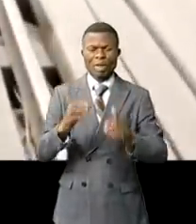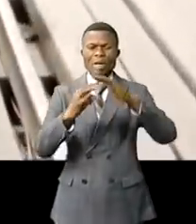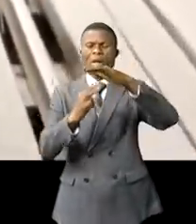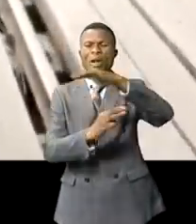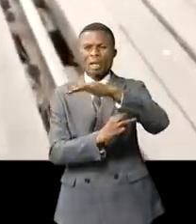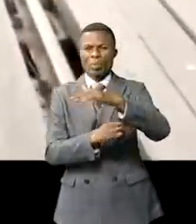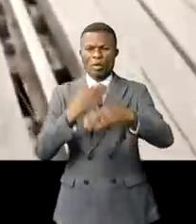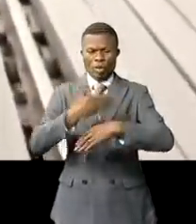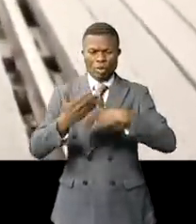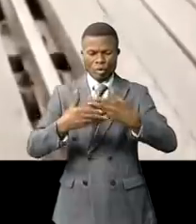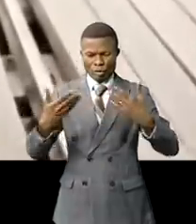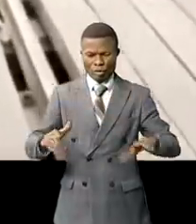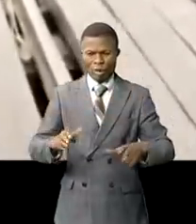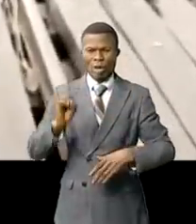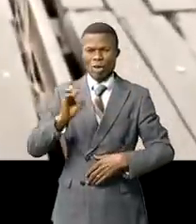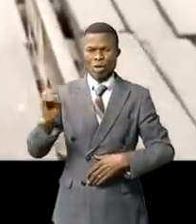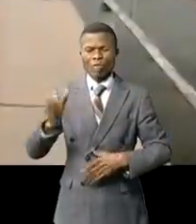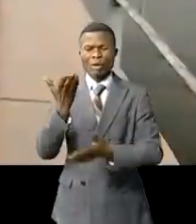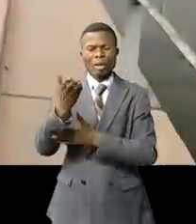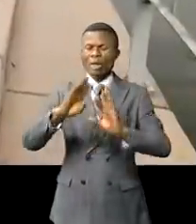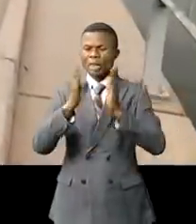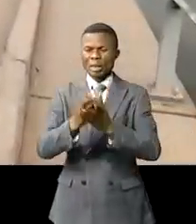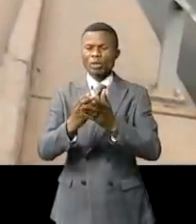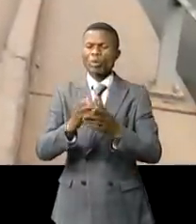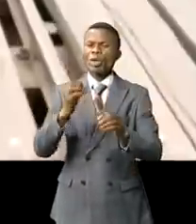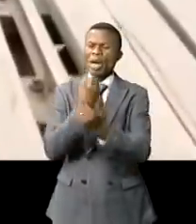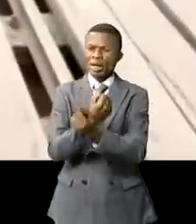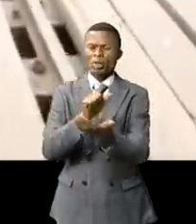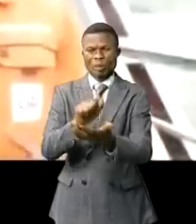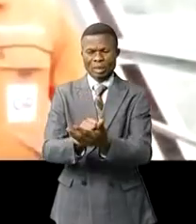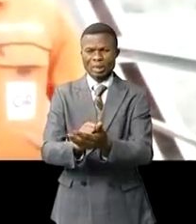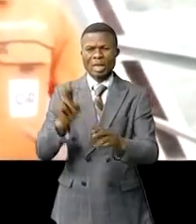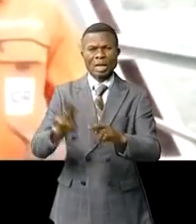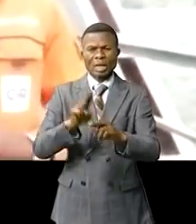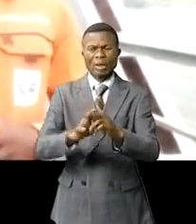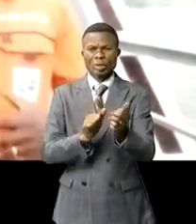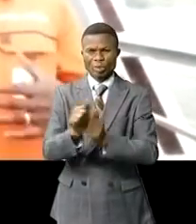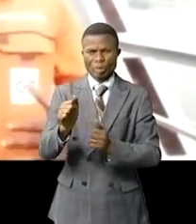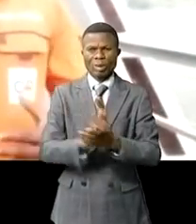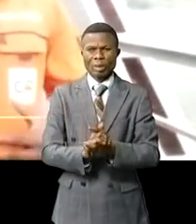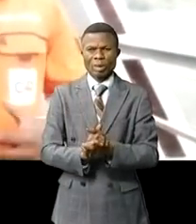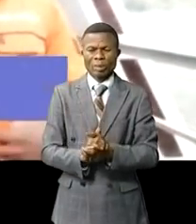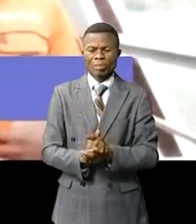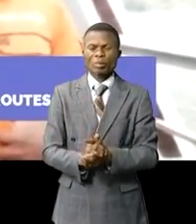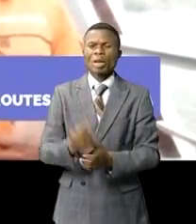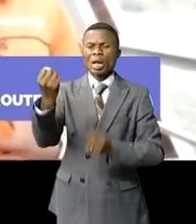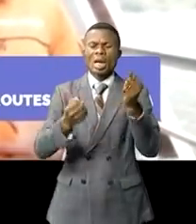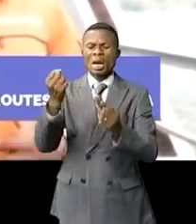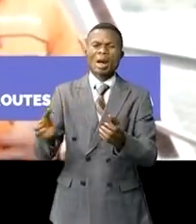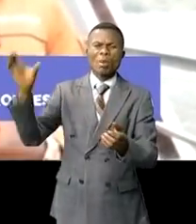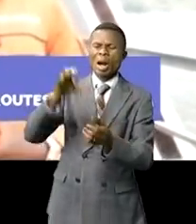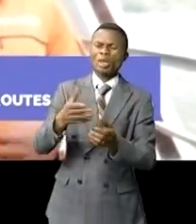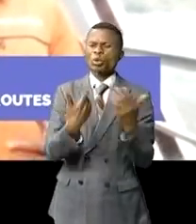réhabilité, l'Office de route appelle les usagers à bon usage. Ce camionneur ne pas surcharger les